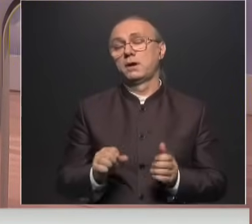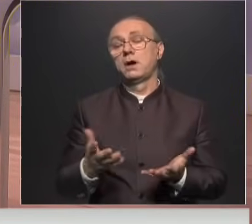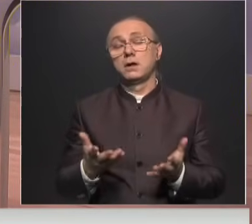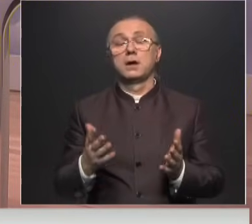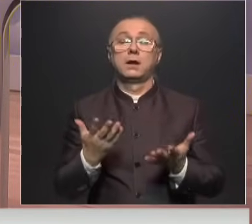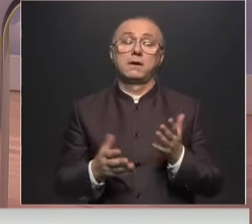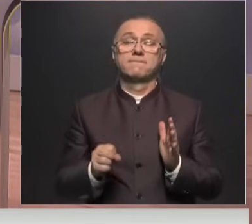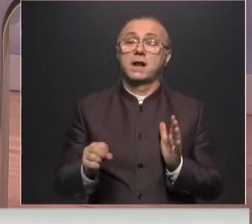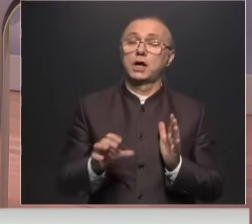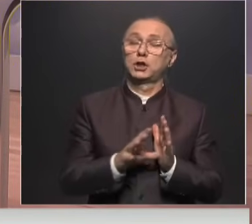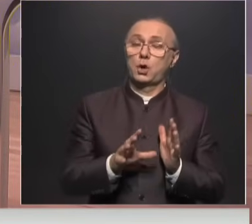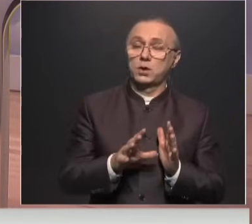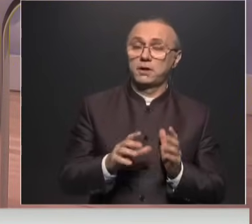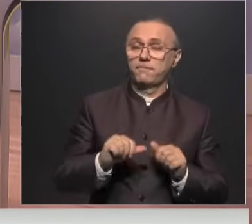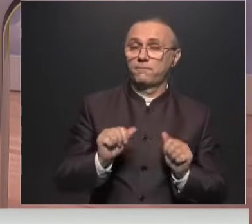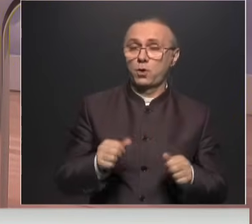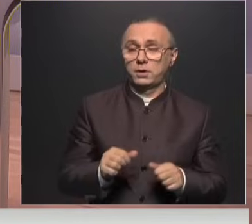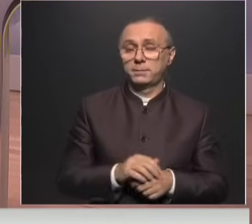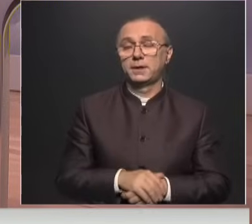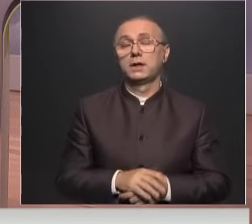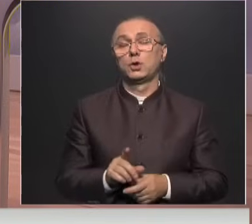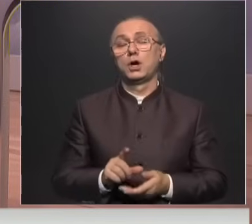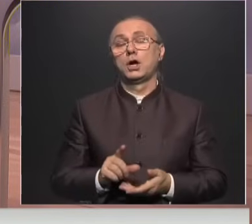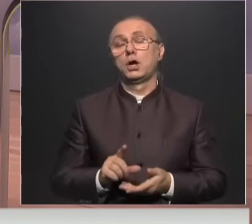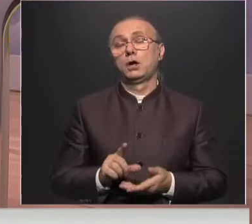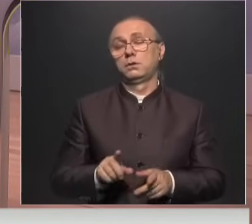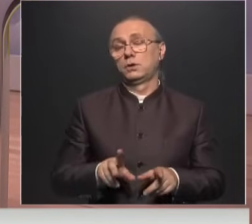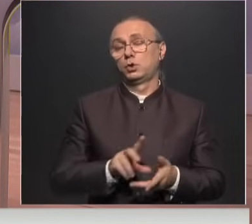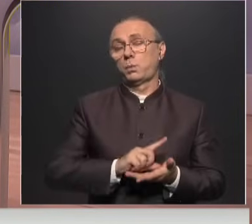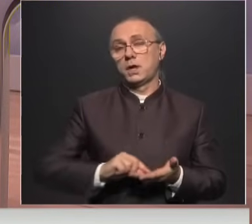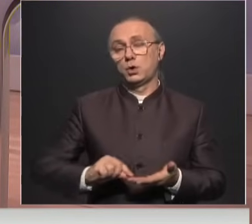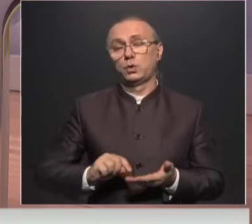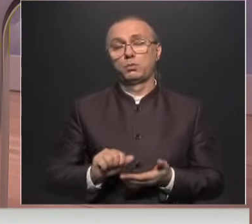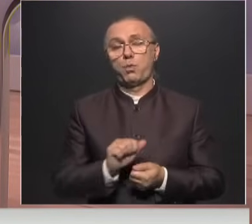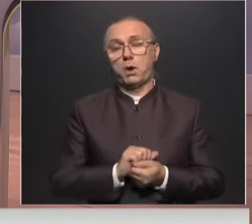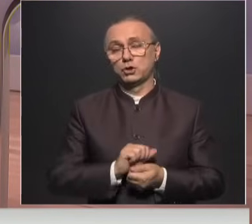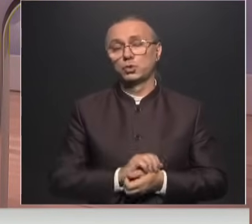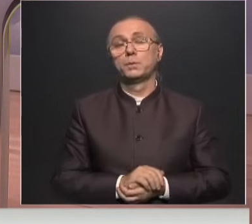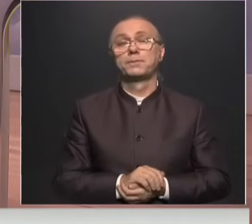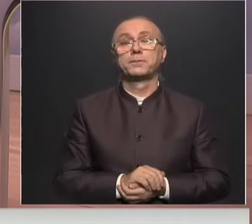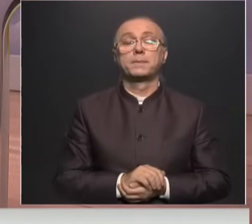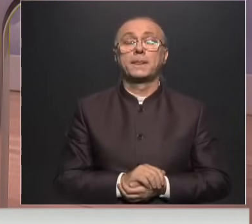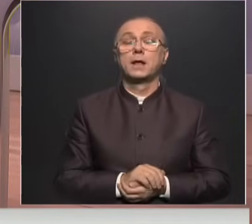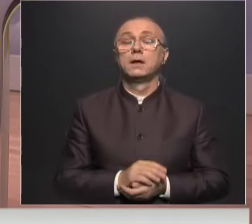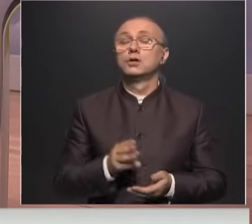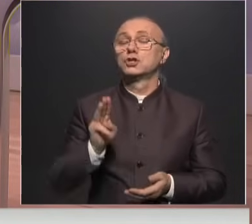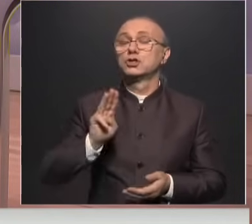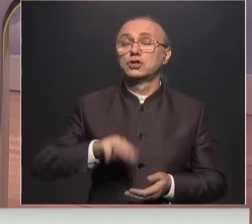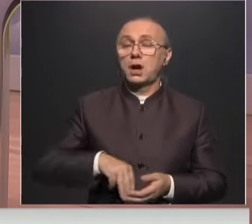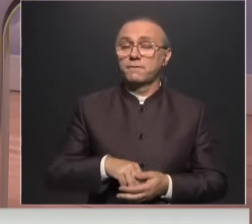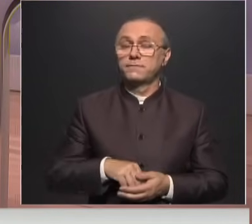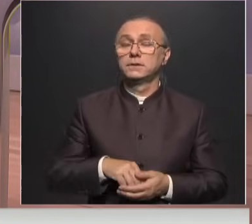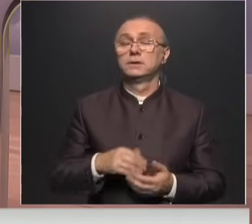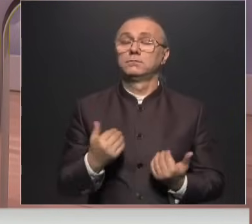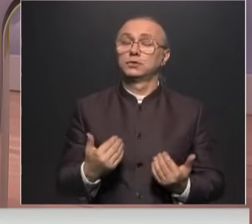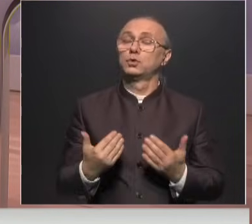вся инфраструктура, но они только продублируют бумажные. Однако штрафы за неявку в военкомат без уважительной причины будут